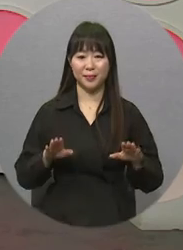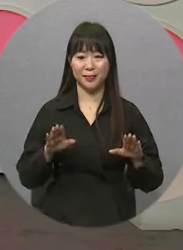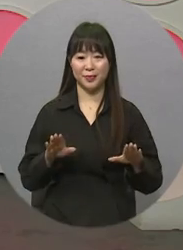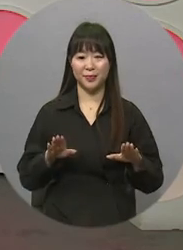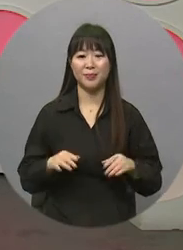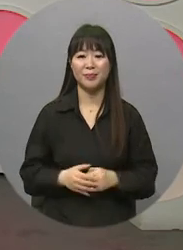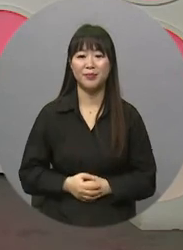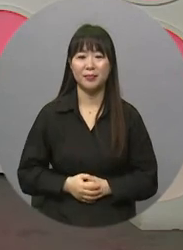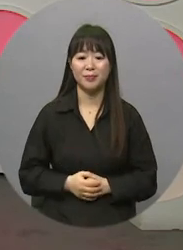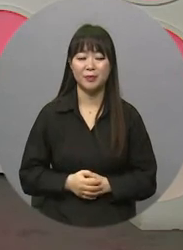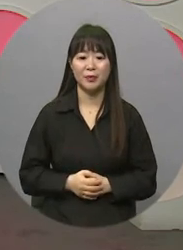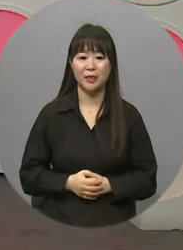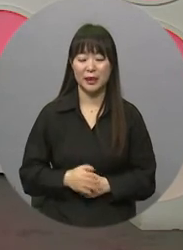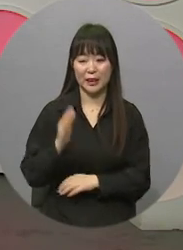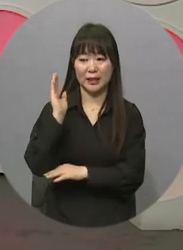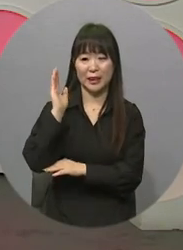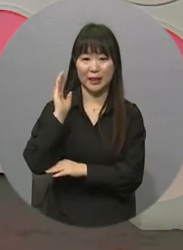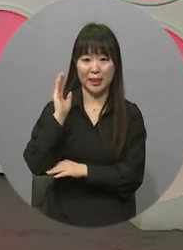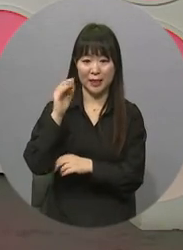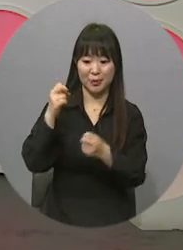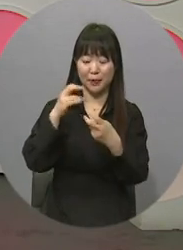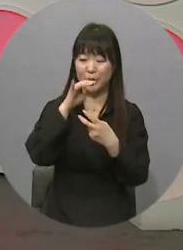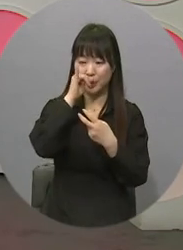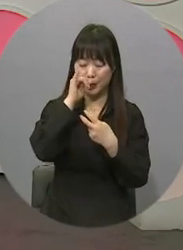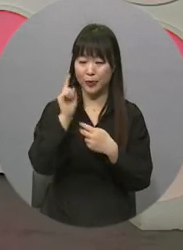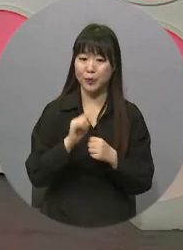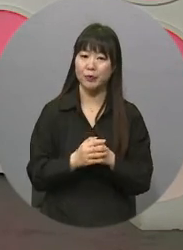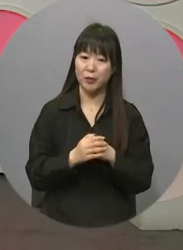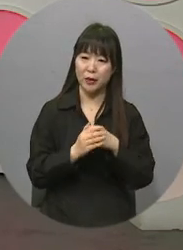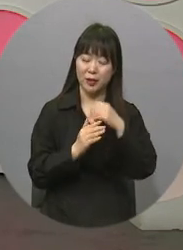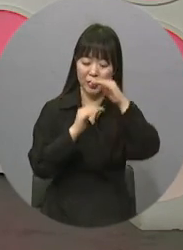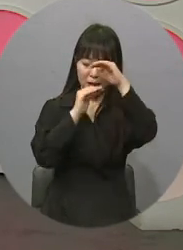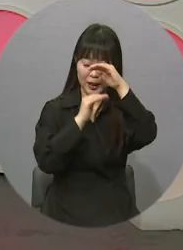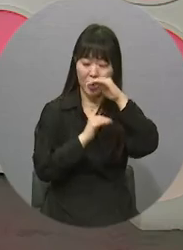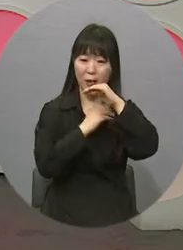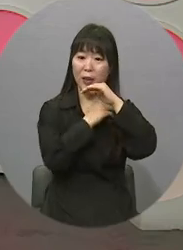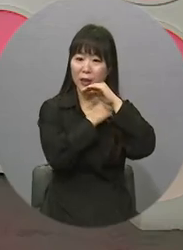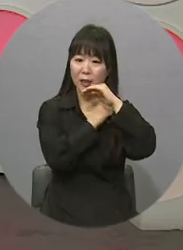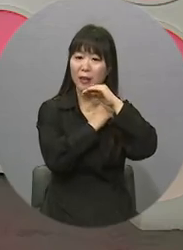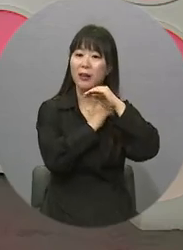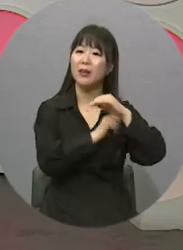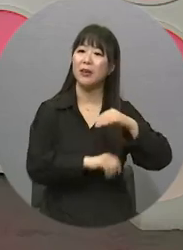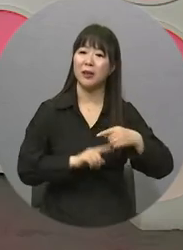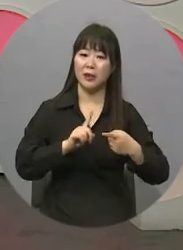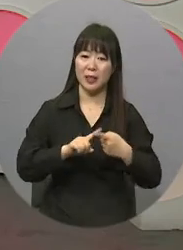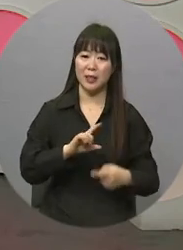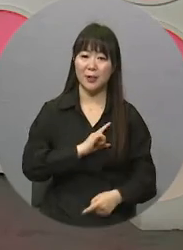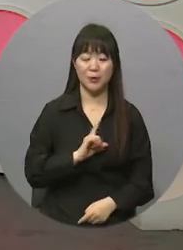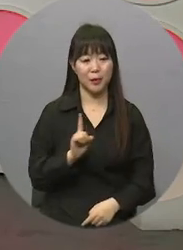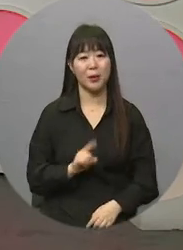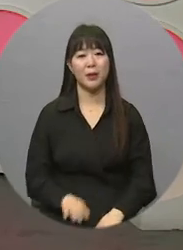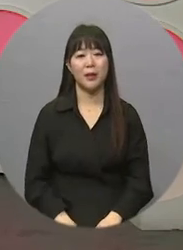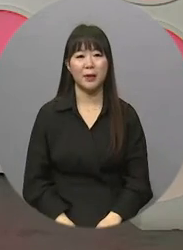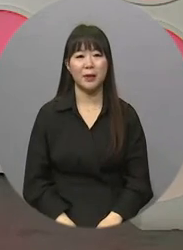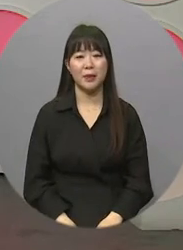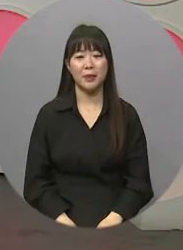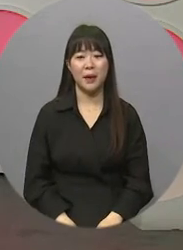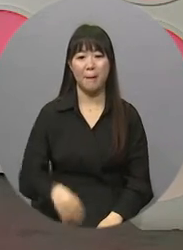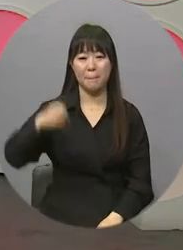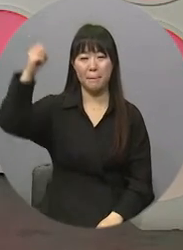오늘 또 사연이 도착해 있습니다. 네. 오늘 사연의 제목은 네.